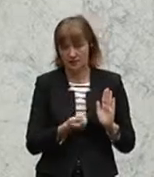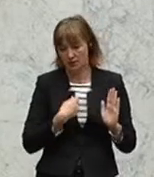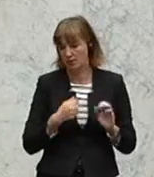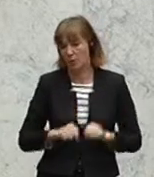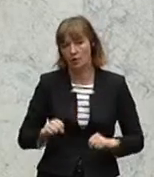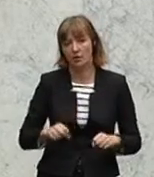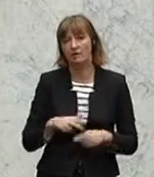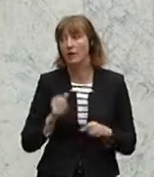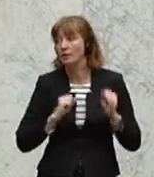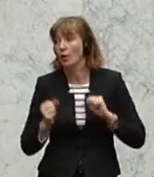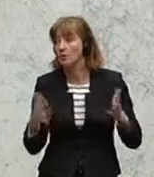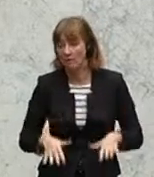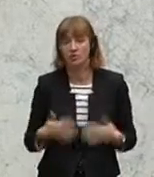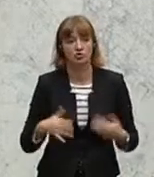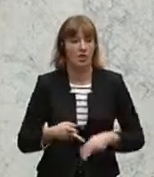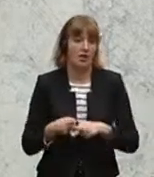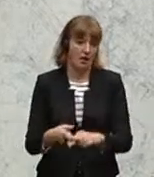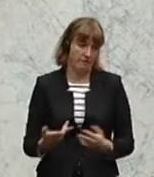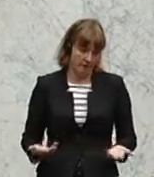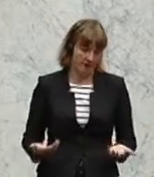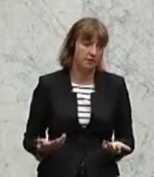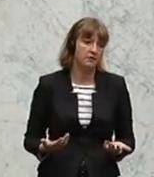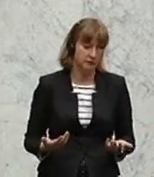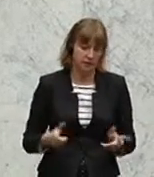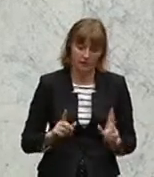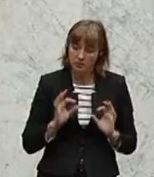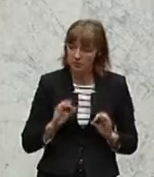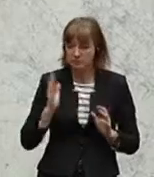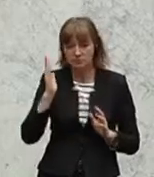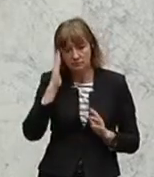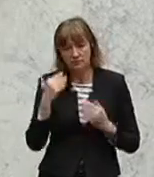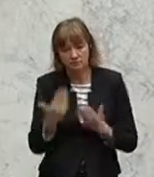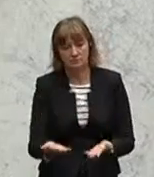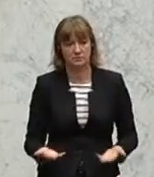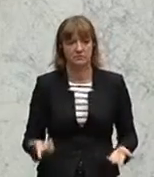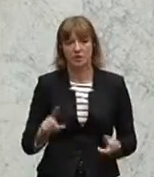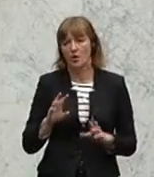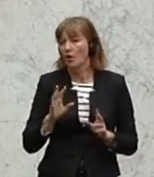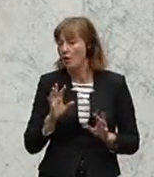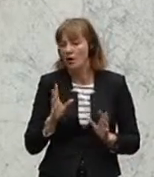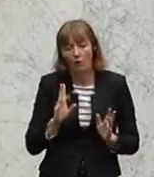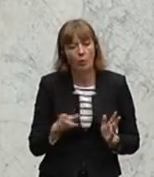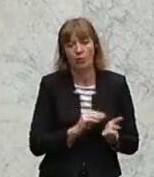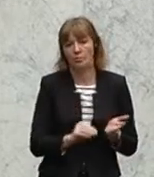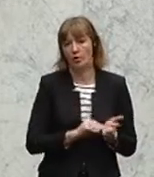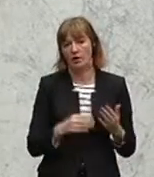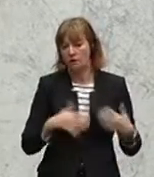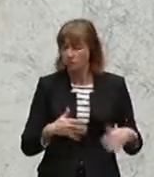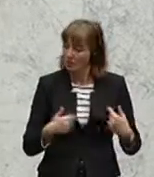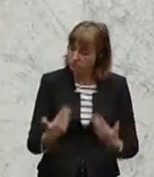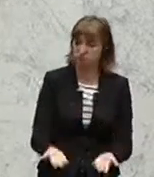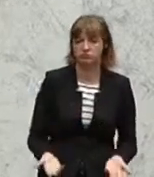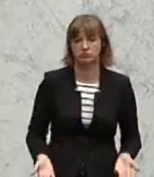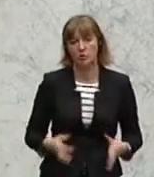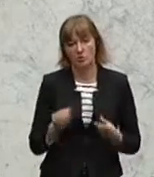im Notfall schnell helfen zu können und menschenwürdige Unterkünfte und unbürokratisch